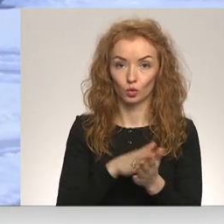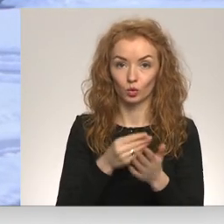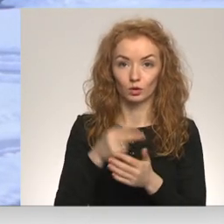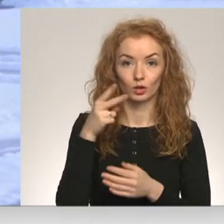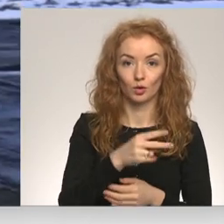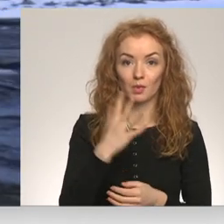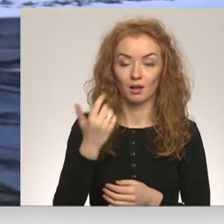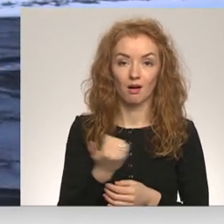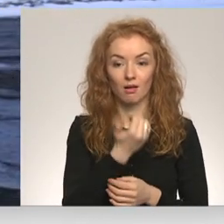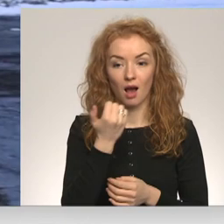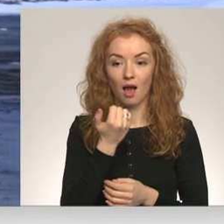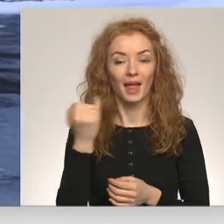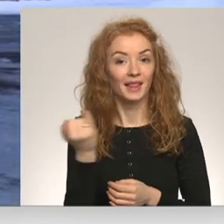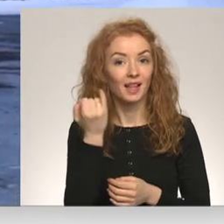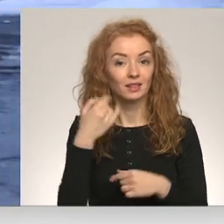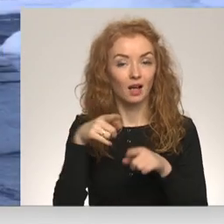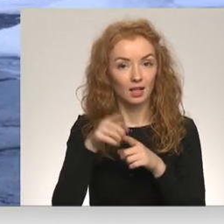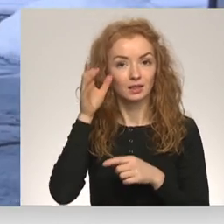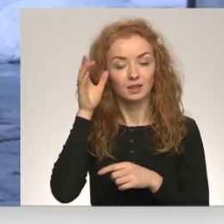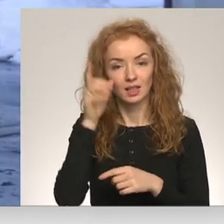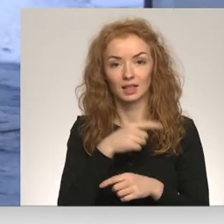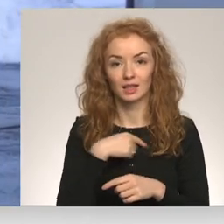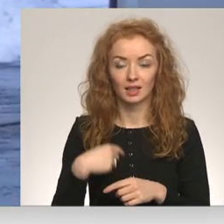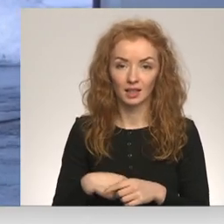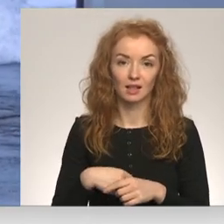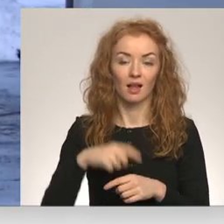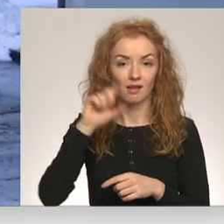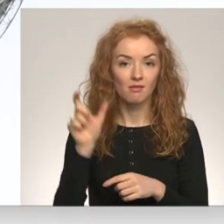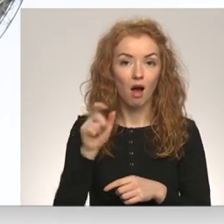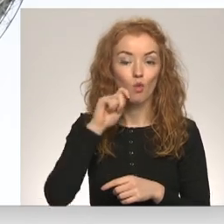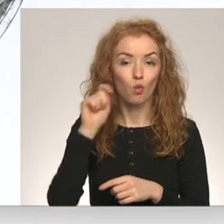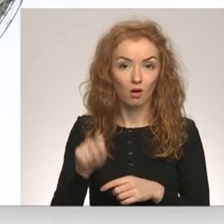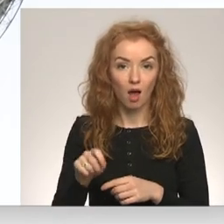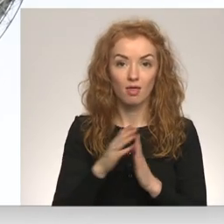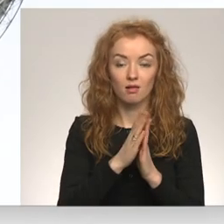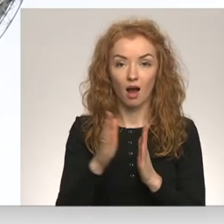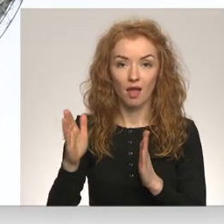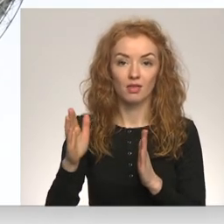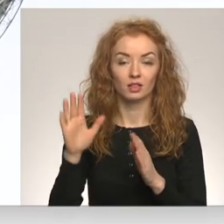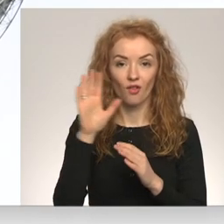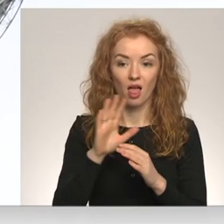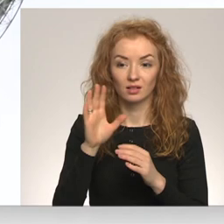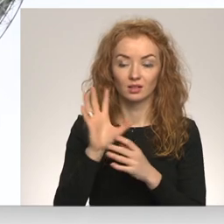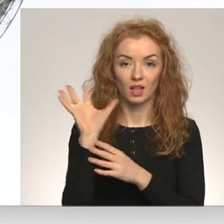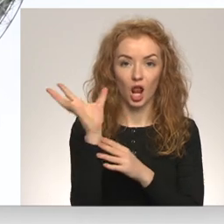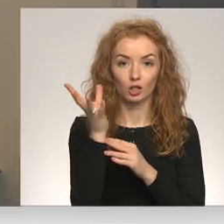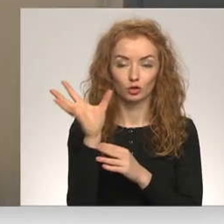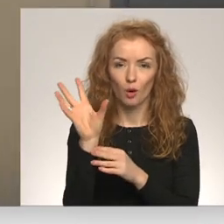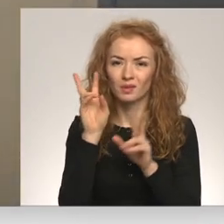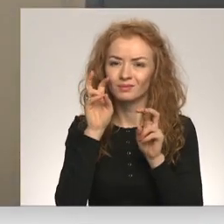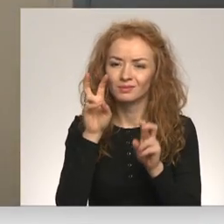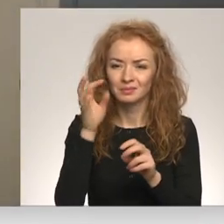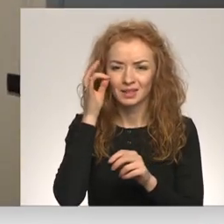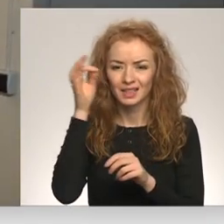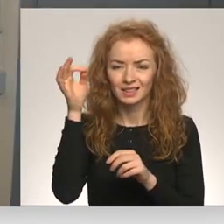2005. Gada bija interesējušies arī zinātnieki no Ķīnas, Itālijas un Ukrainas. Katras valsts teleskopi mēģināja veikt visprecīzākos